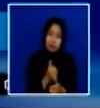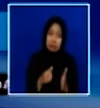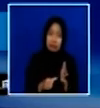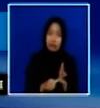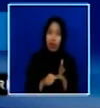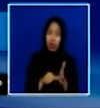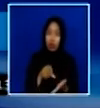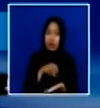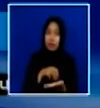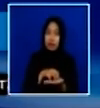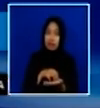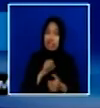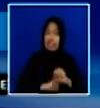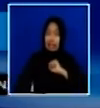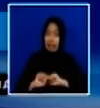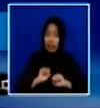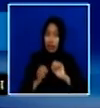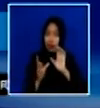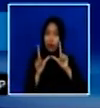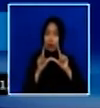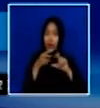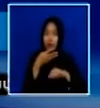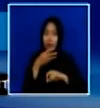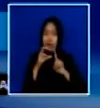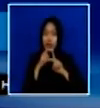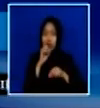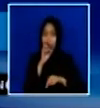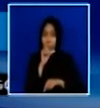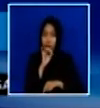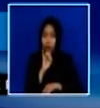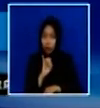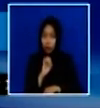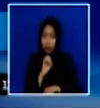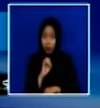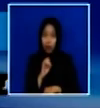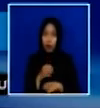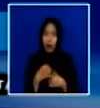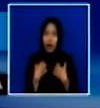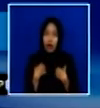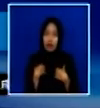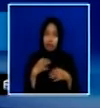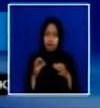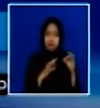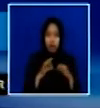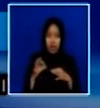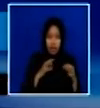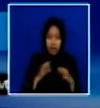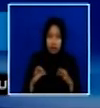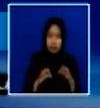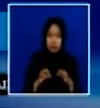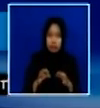di widoro ini kan selain dari apa sarana-prasarana yang berupa fisik